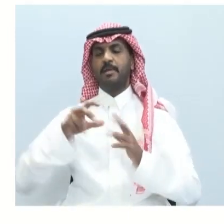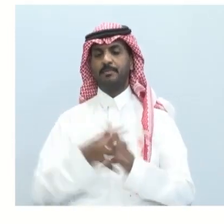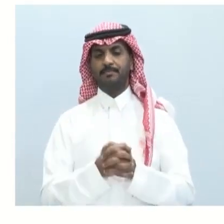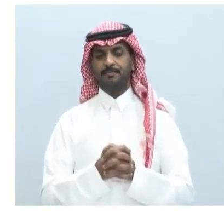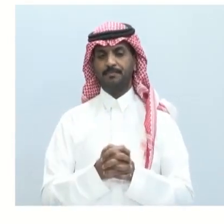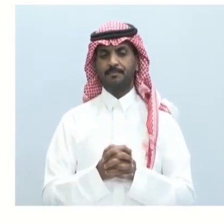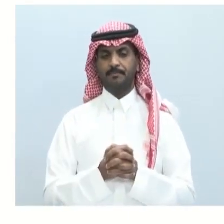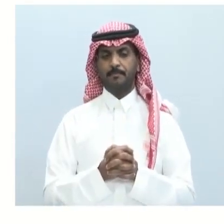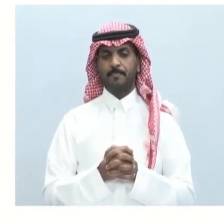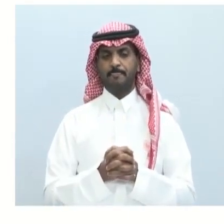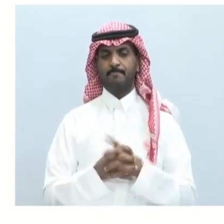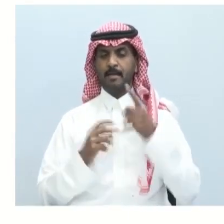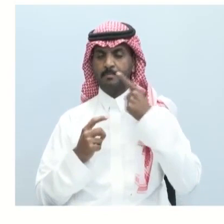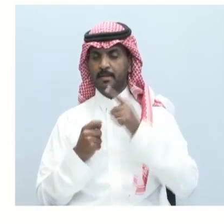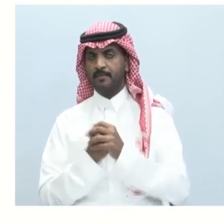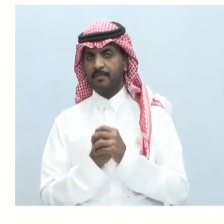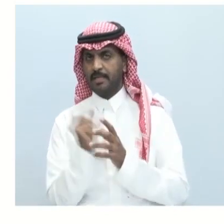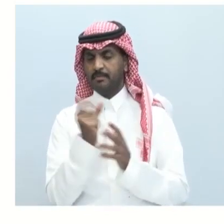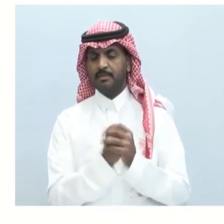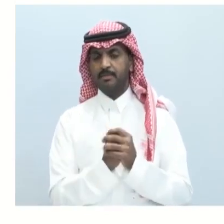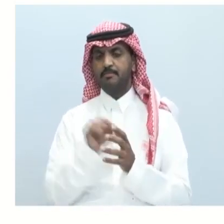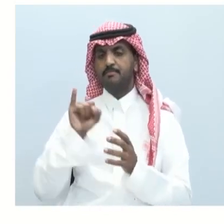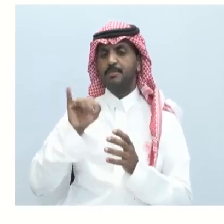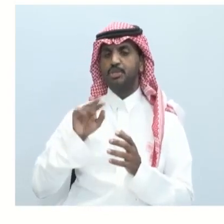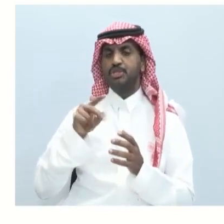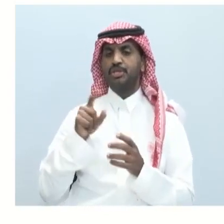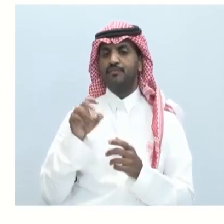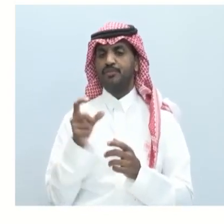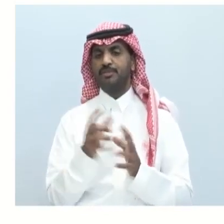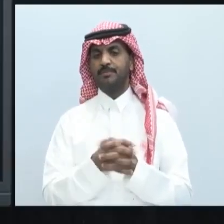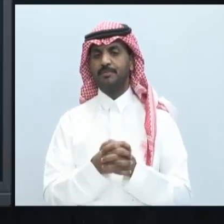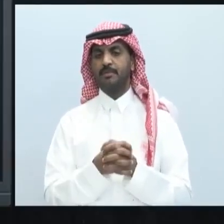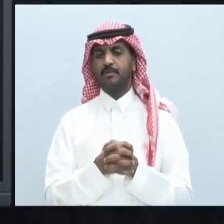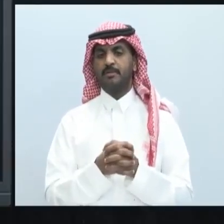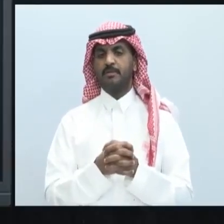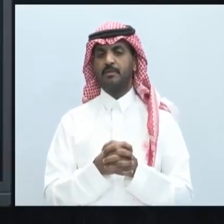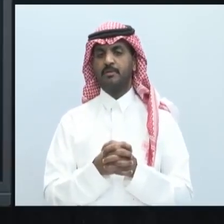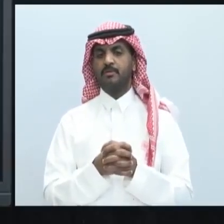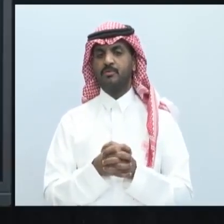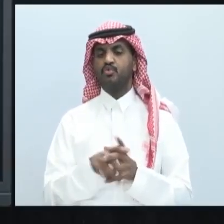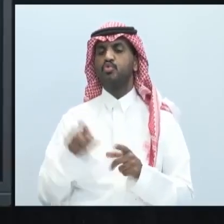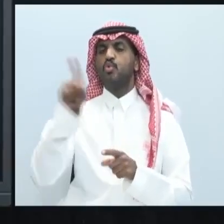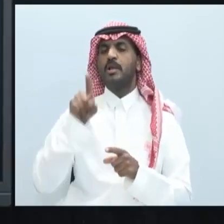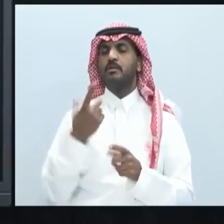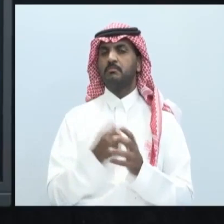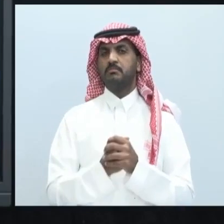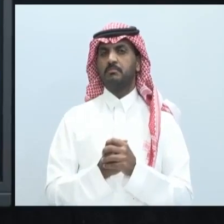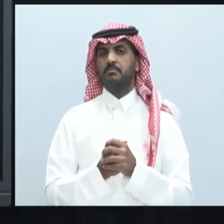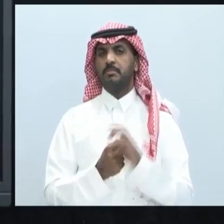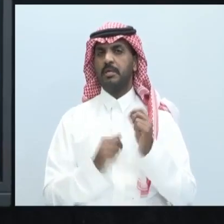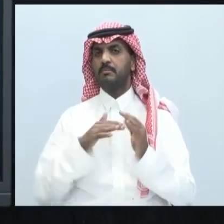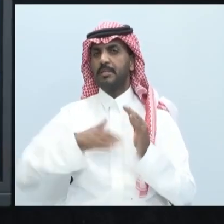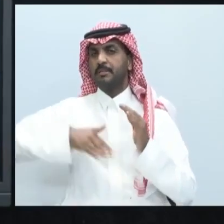الان لو جينا امعنا النظر في هذا المصطلح مشتر فجن وطرحت الان سؤال ما هو او ما